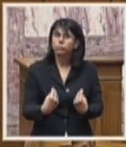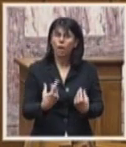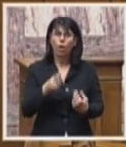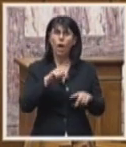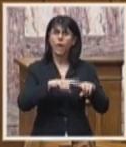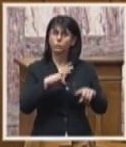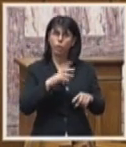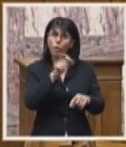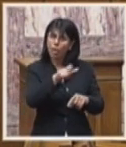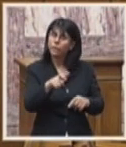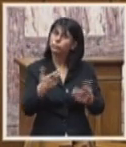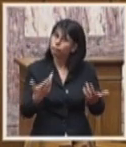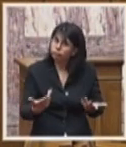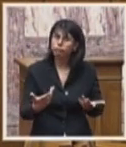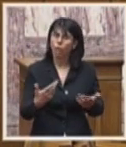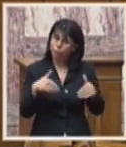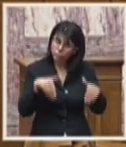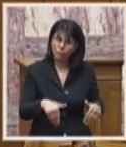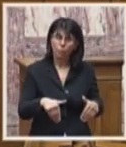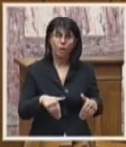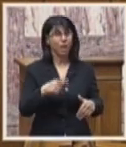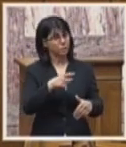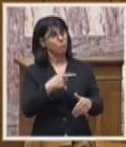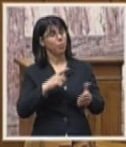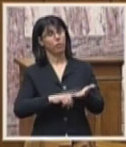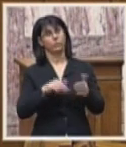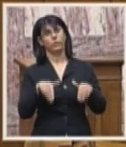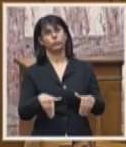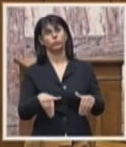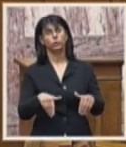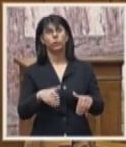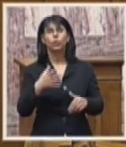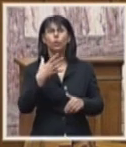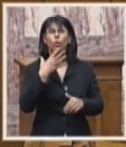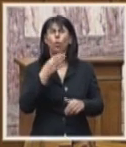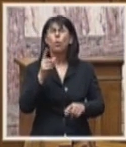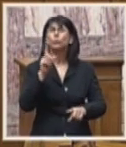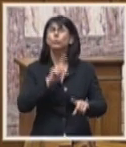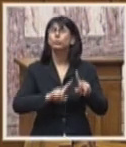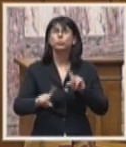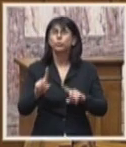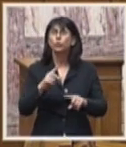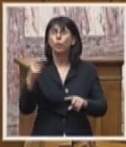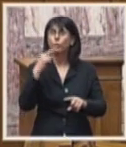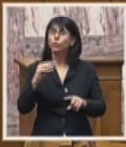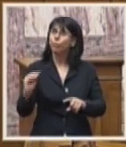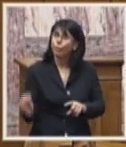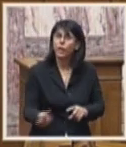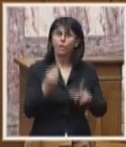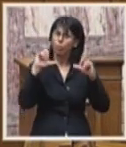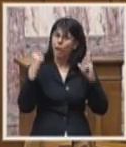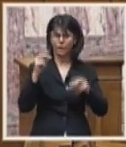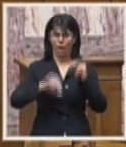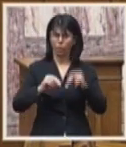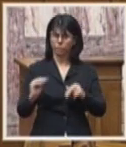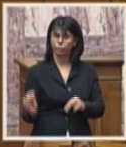χώρας. Και θέλω και αυτό να το σεβαστείτε, διότι ποιος δημοκρατικά εκλεγμένος πρωθυπουργός οποιασδήποτε